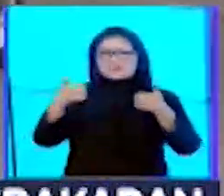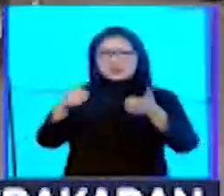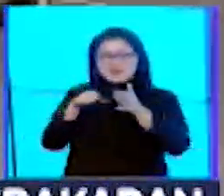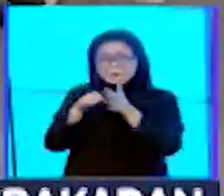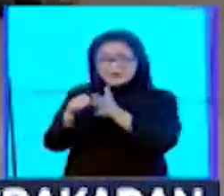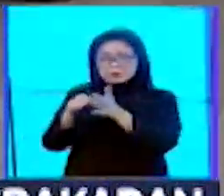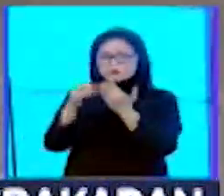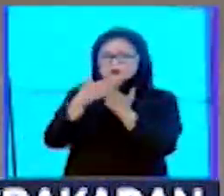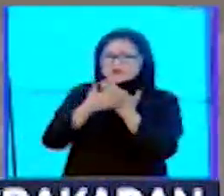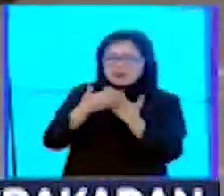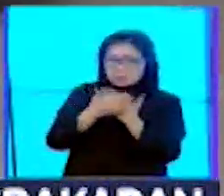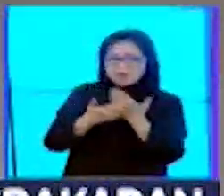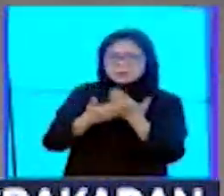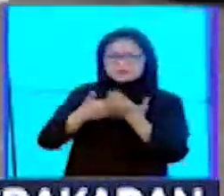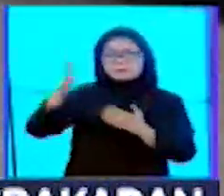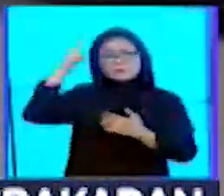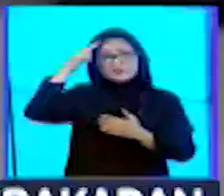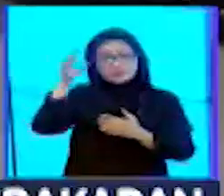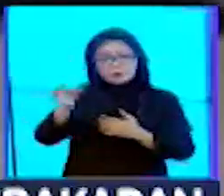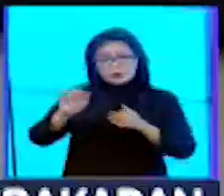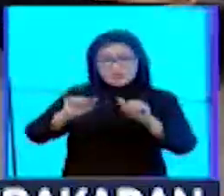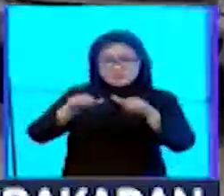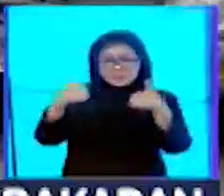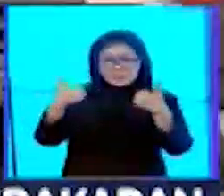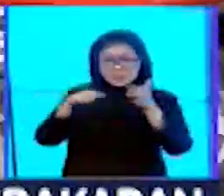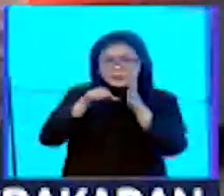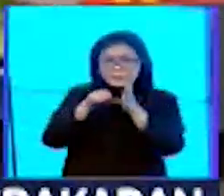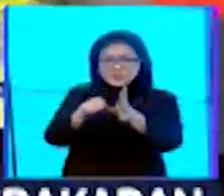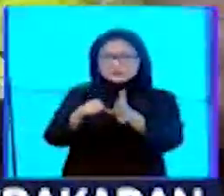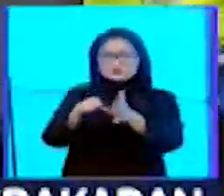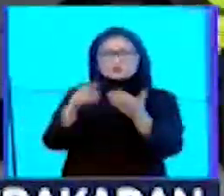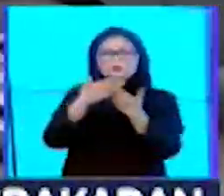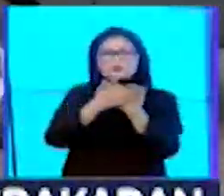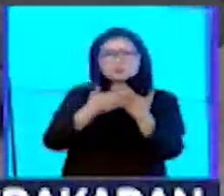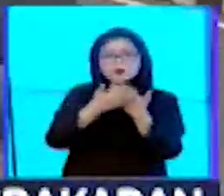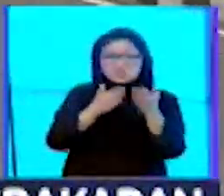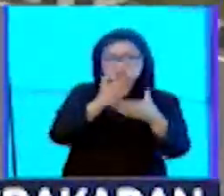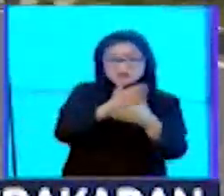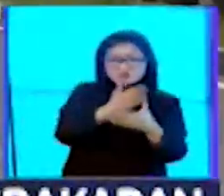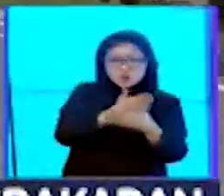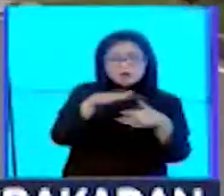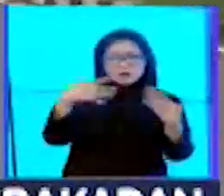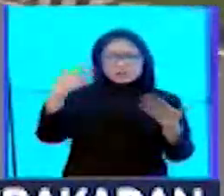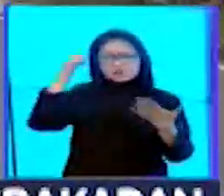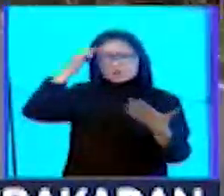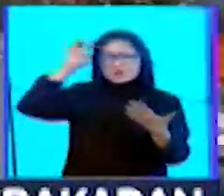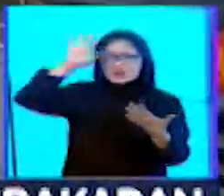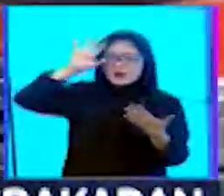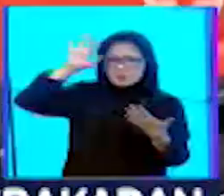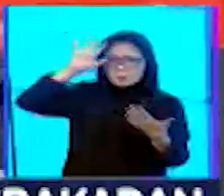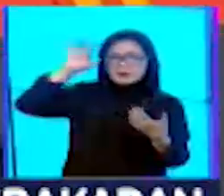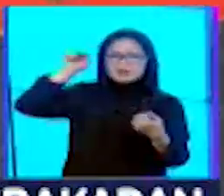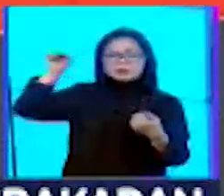Selain penanganan medis, pemerintah kota Tangerang juga akan membantu pemulihan psikologi atau trauma healing bagi napi di lapas kelas 1